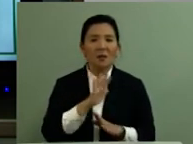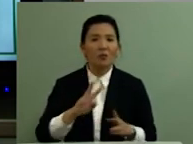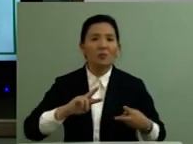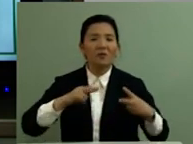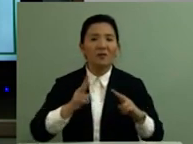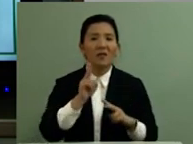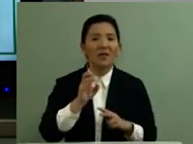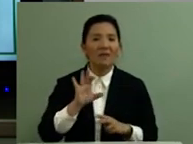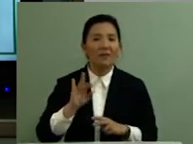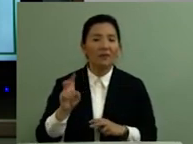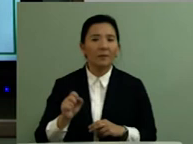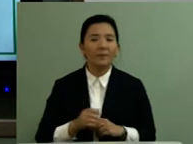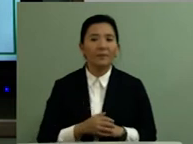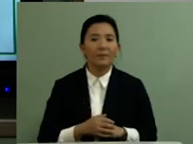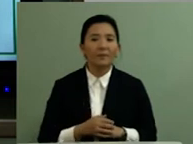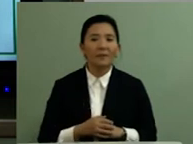перевести в кельвины.